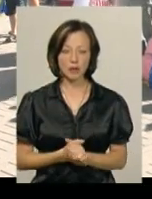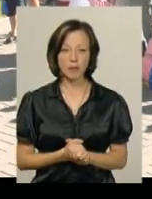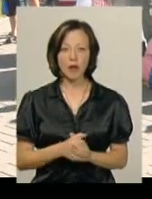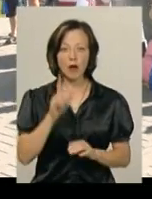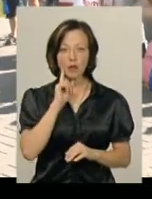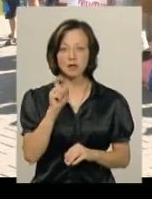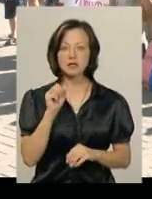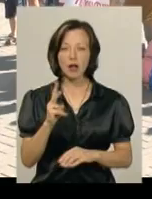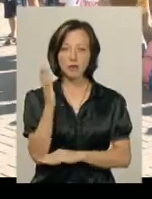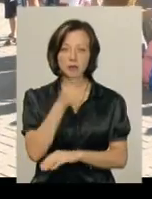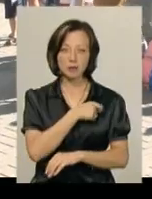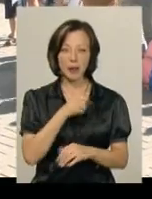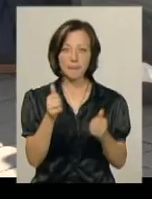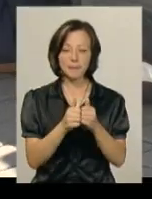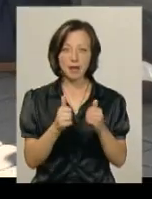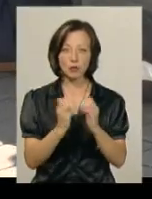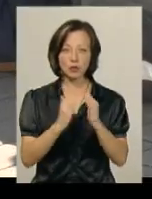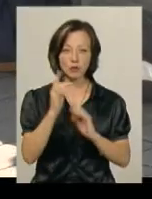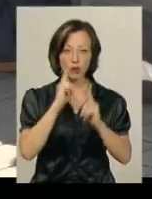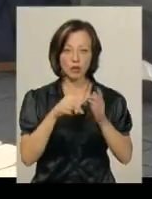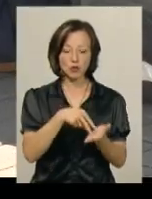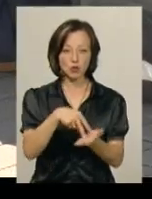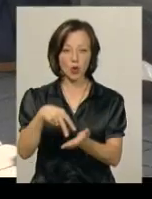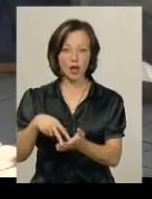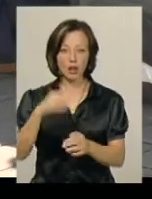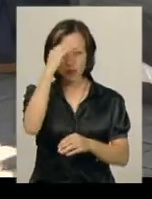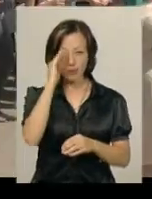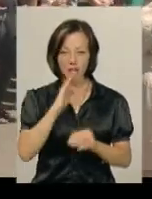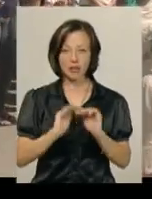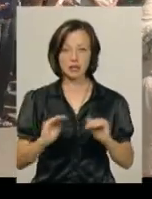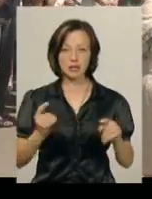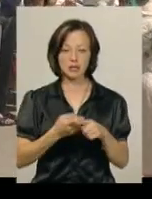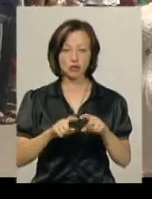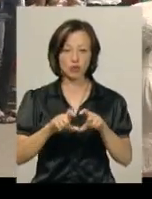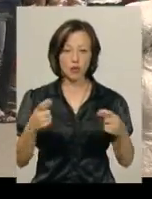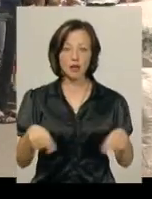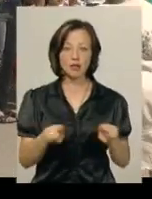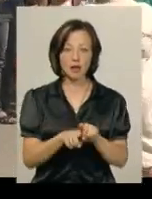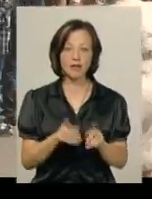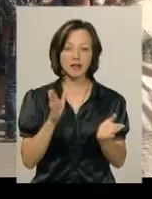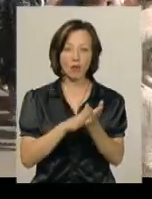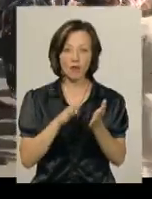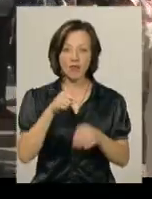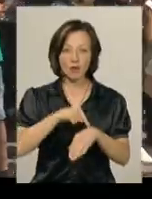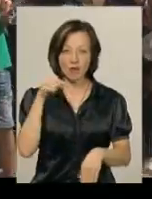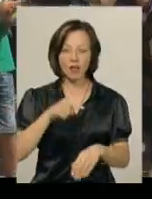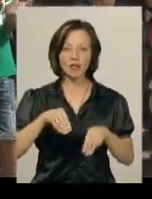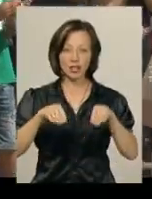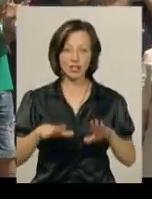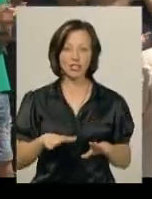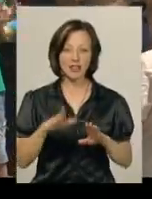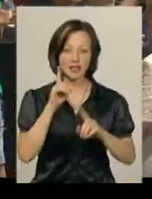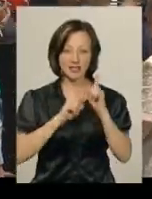у залі голосували депутати під стінами будинку рад, стояли батьки учнів цієї школи. Саме так вони відреагували на рішення сесії.